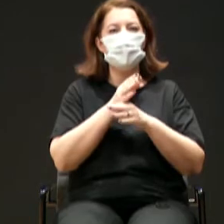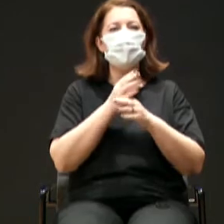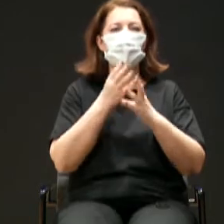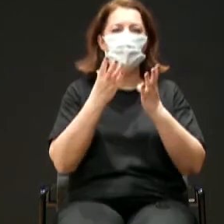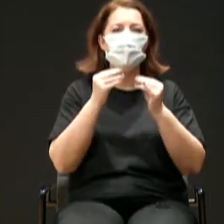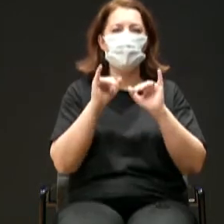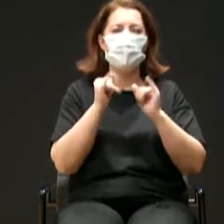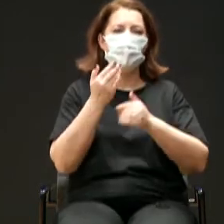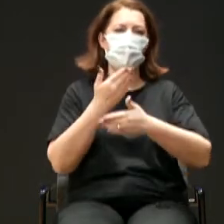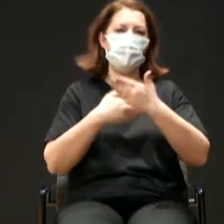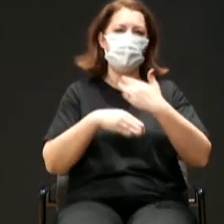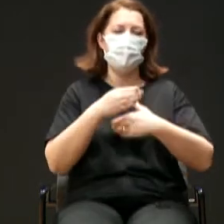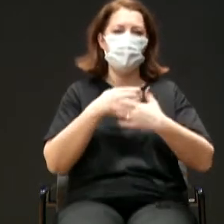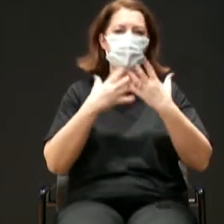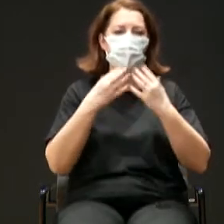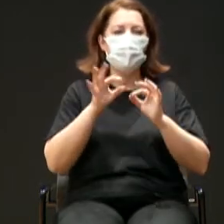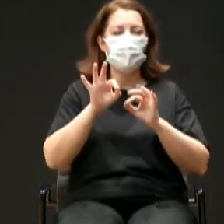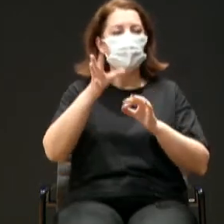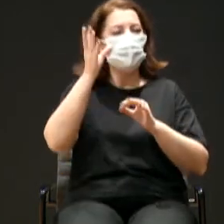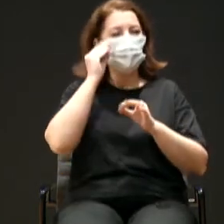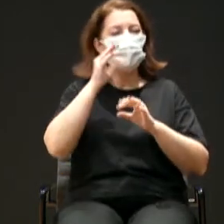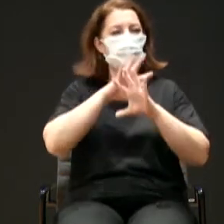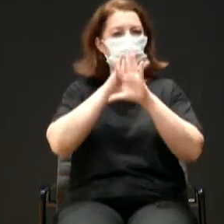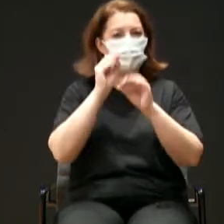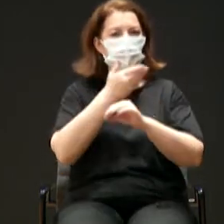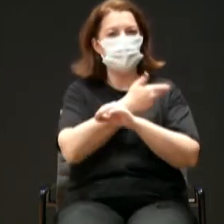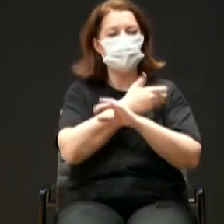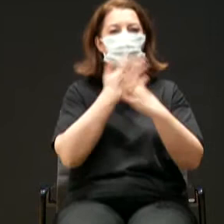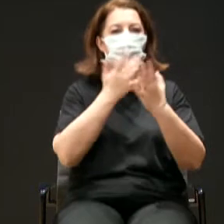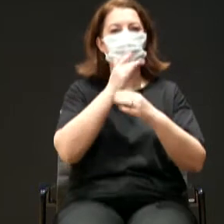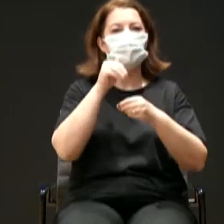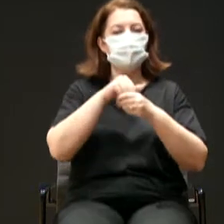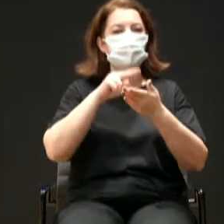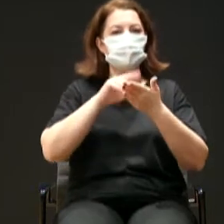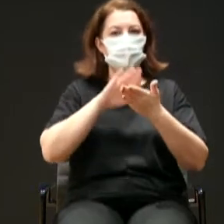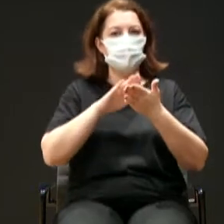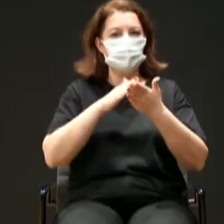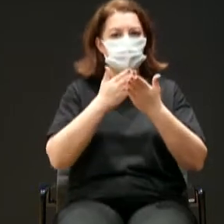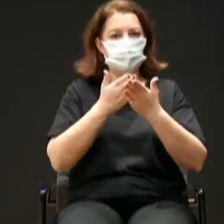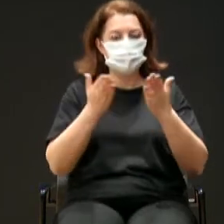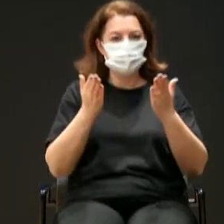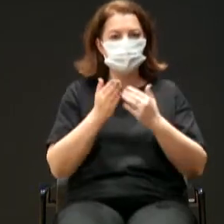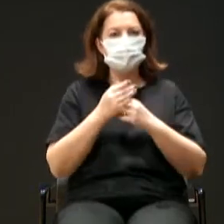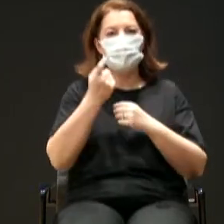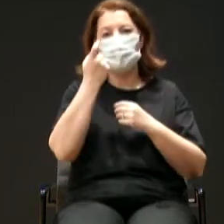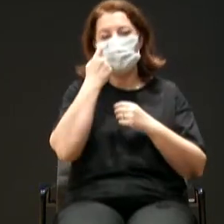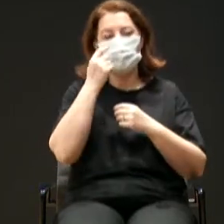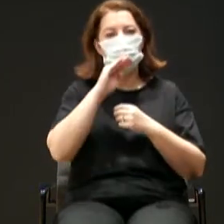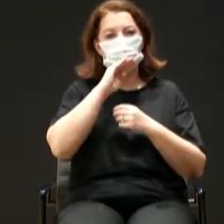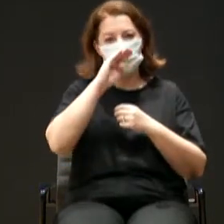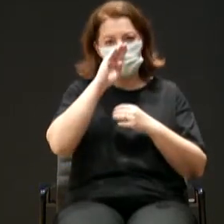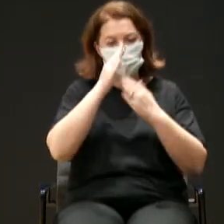oluştu. Bu anlamda hem vatandaşlarımıza hem meclis üyesi arkadaşlarımıza hayırlı